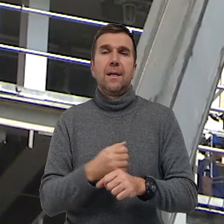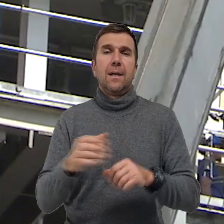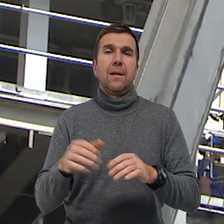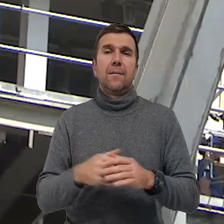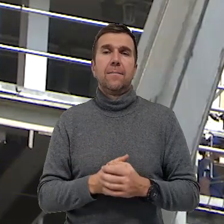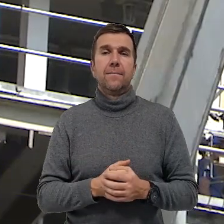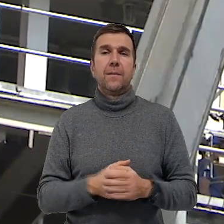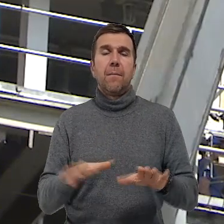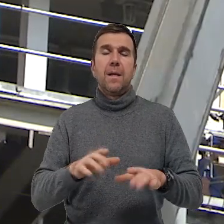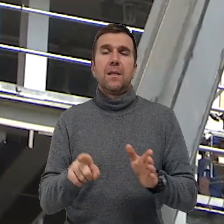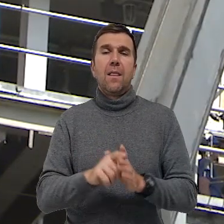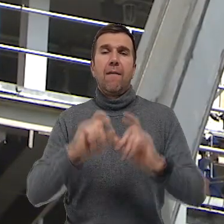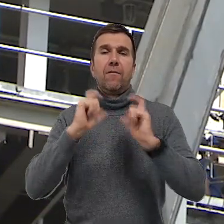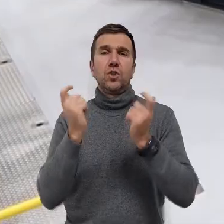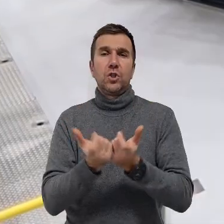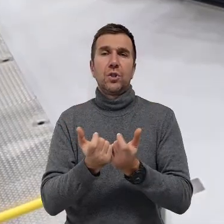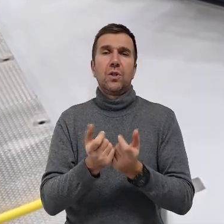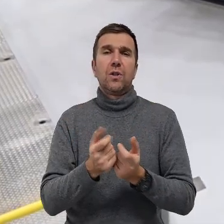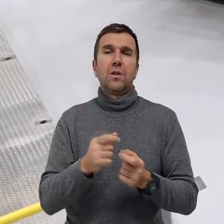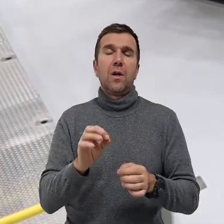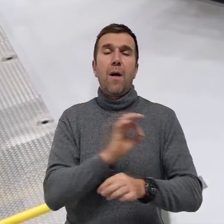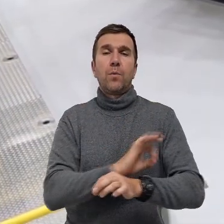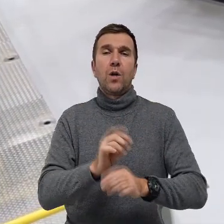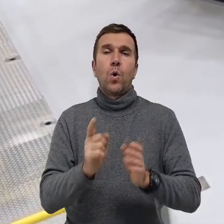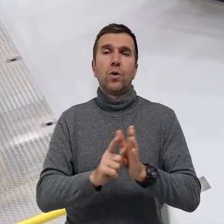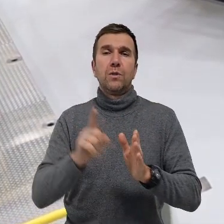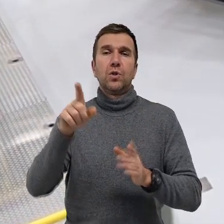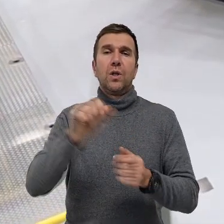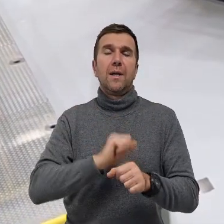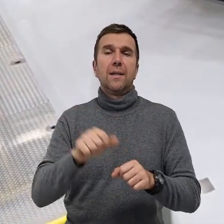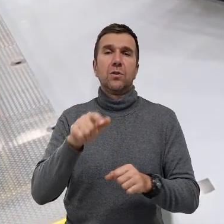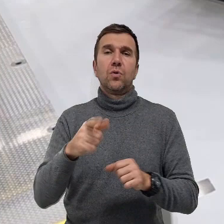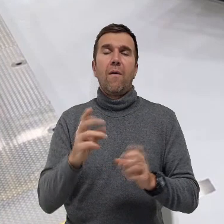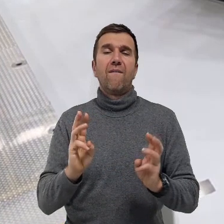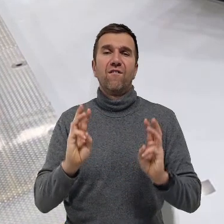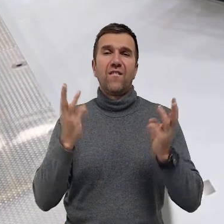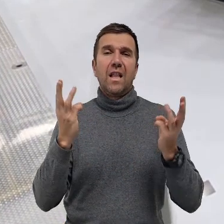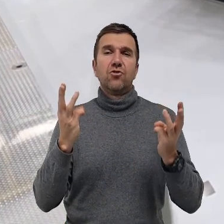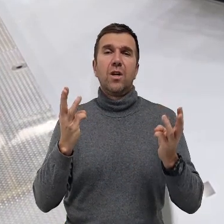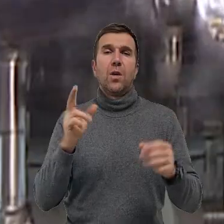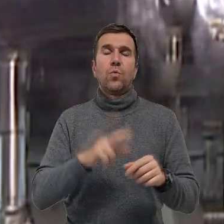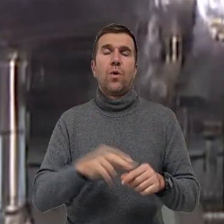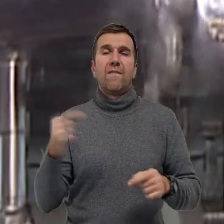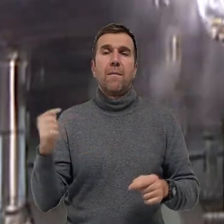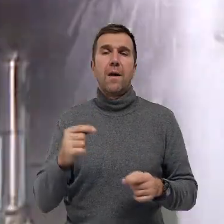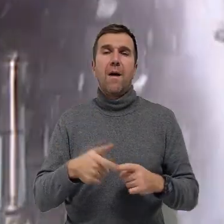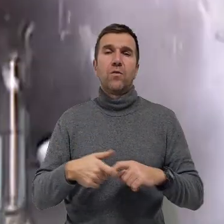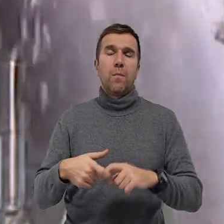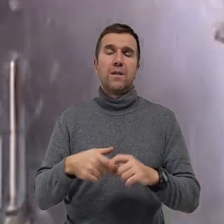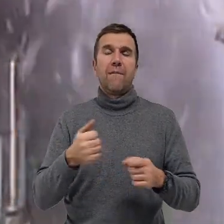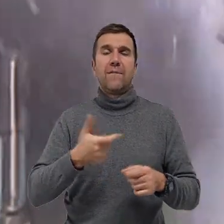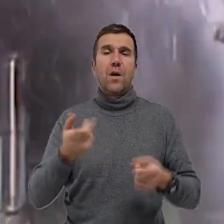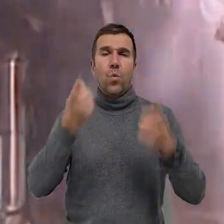miejsce naprawdę dla wszystkich, ponieważ projekty kosmiczne jest to wydarzenie, które wymaga